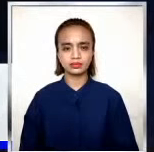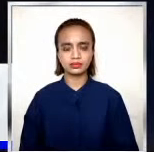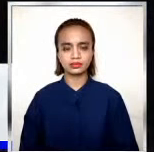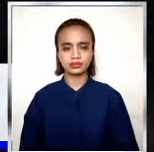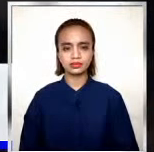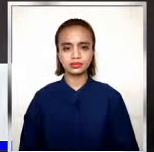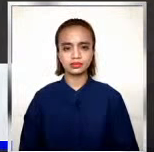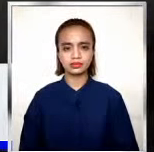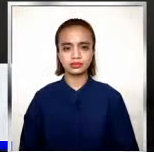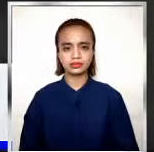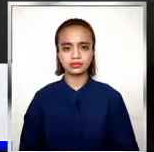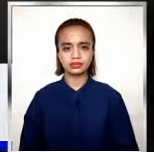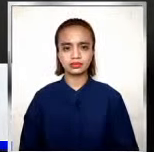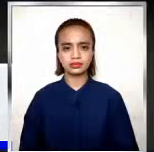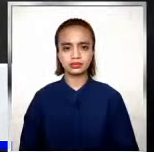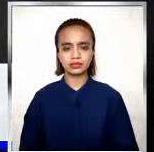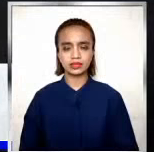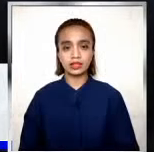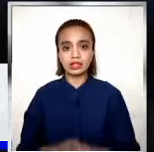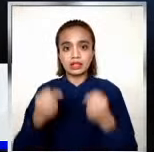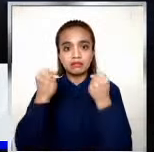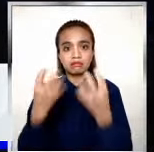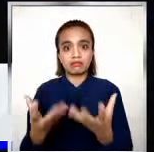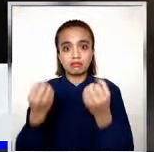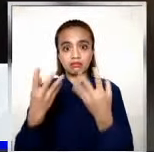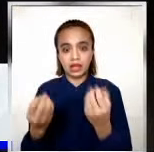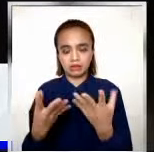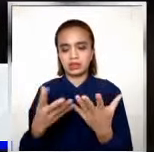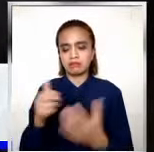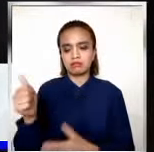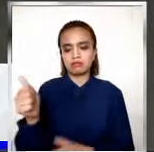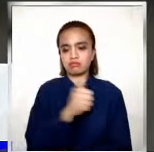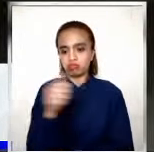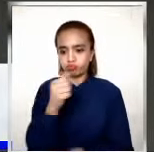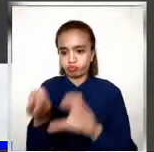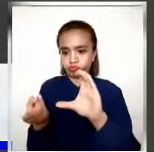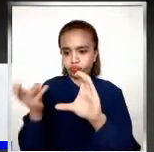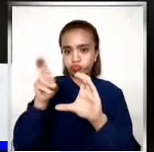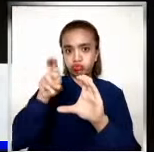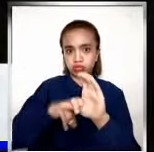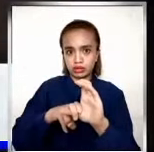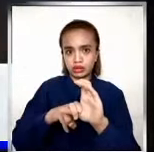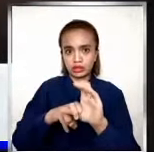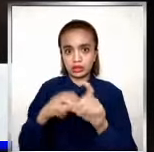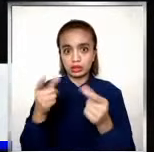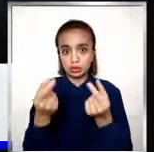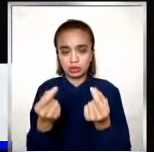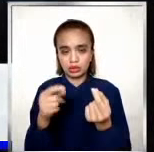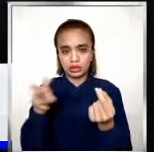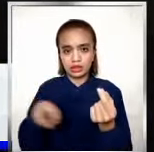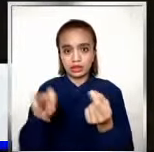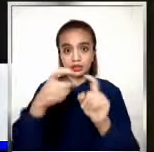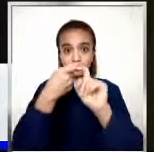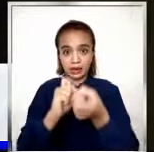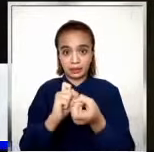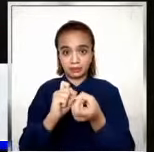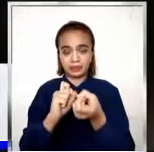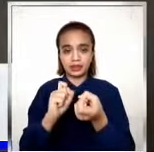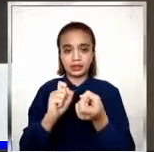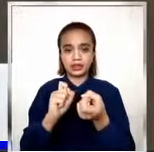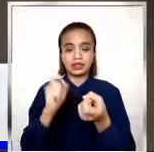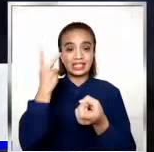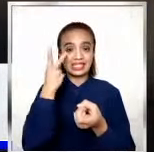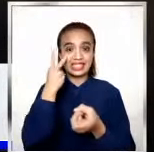Blockbuster, sa dami ng pasahero ang sakay ng Metrolink na bus na patagig ang biyahe galing sa lungsod ng Quezon. Sa video na nakunan